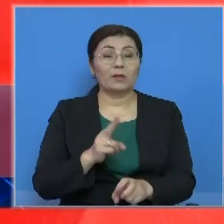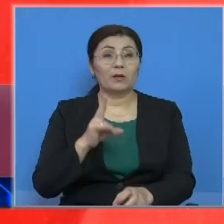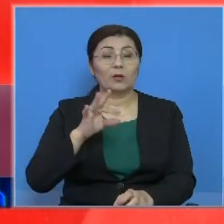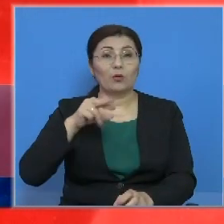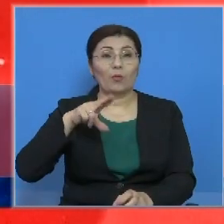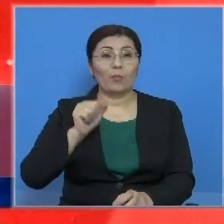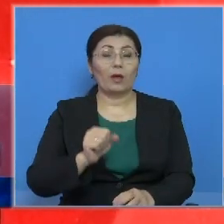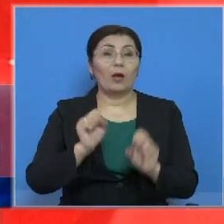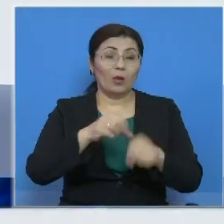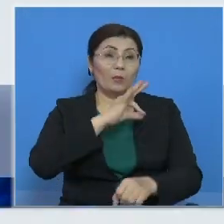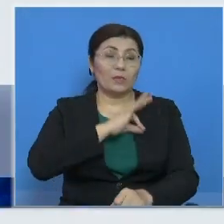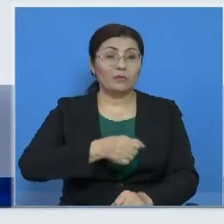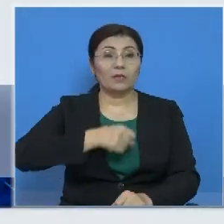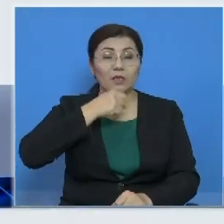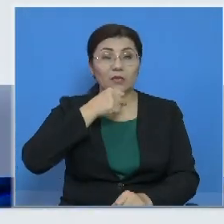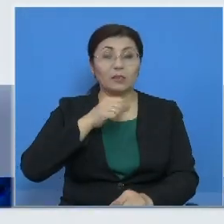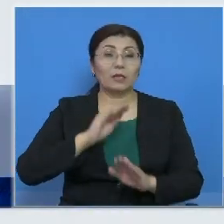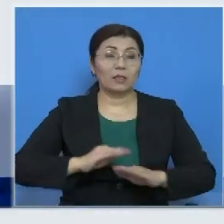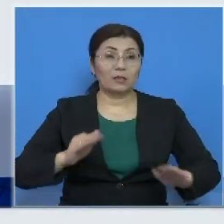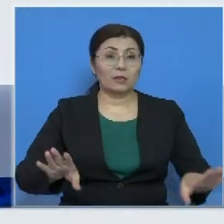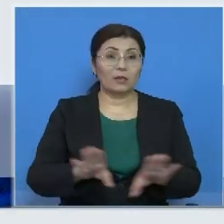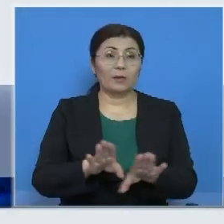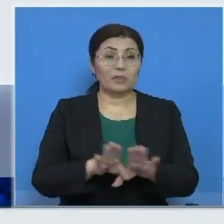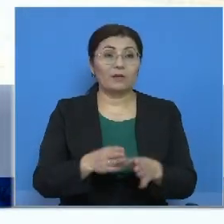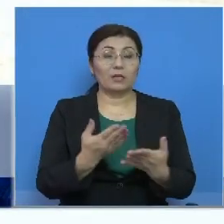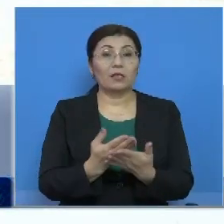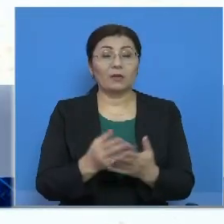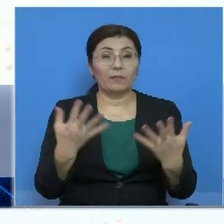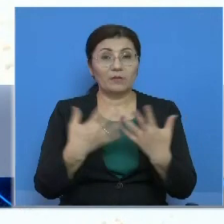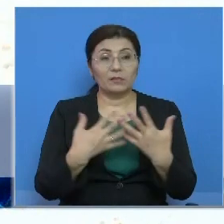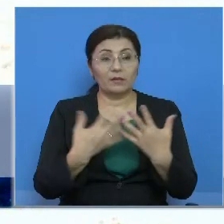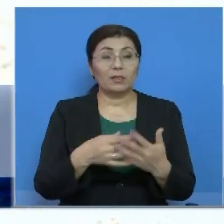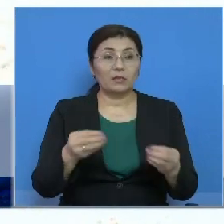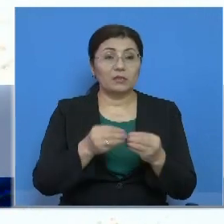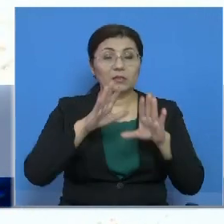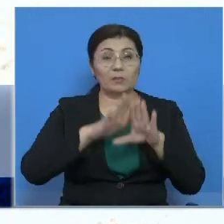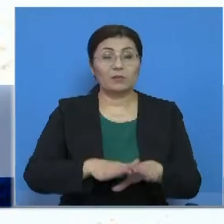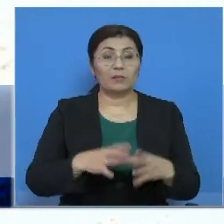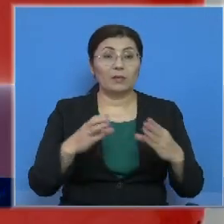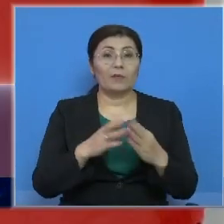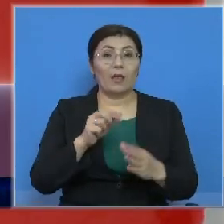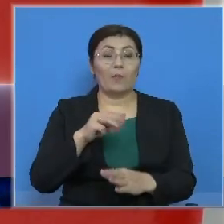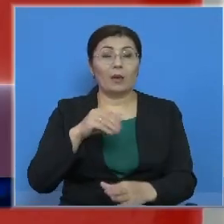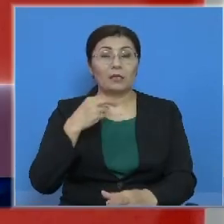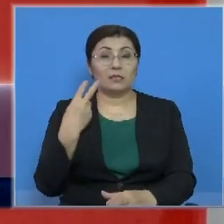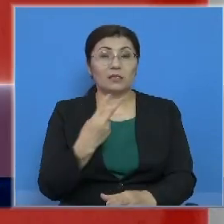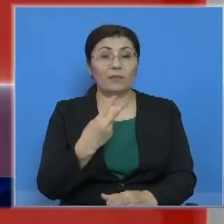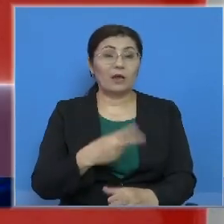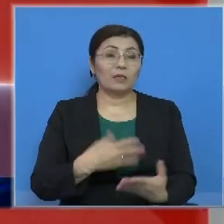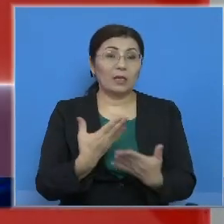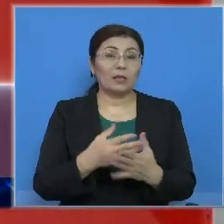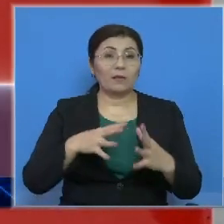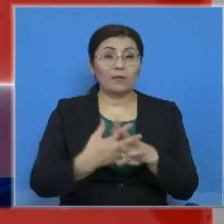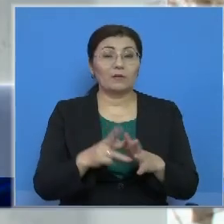могут воспользоваться как взрослые, так и дети. На данный момент аппараты имеются в 10 местах в районе Батыс-2, возле центрального стадиона, в